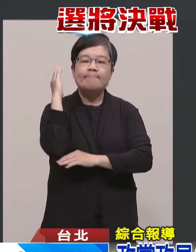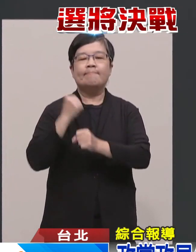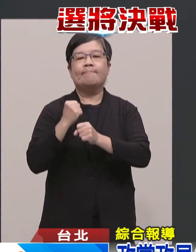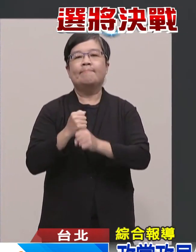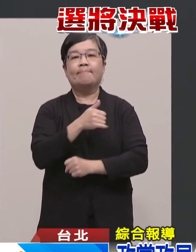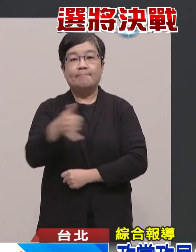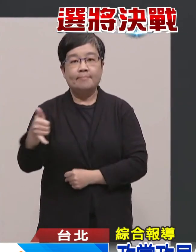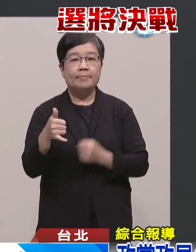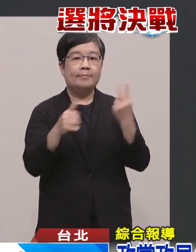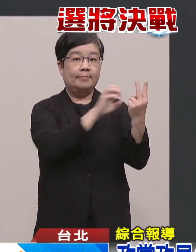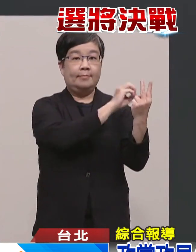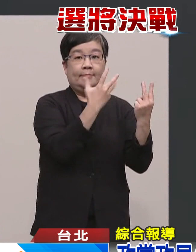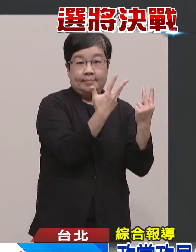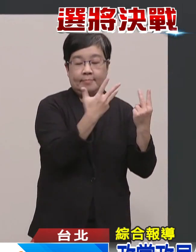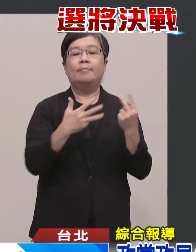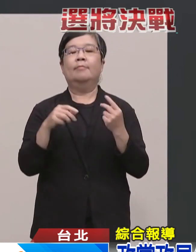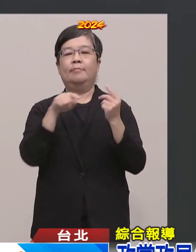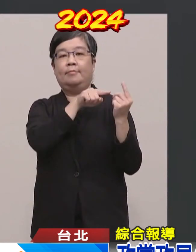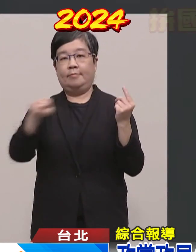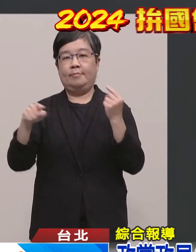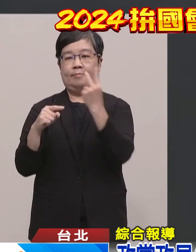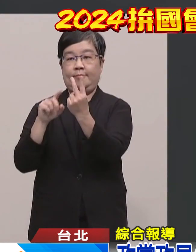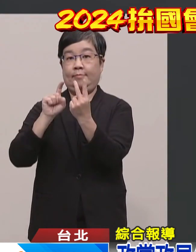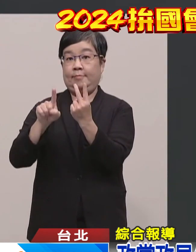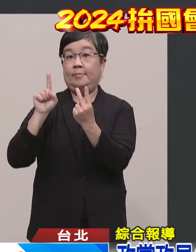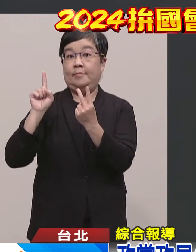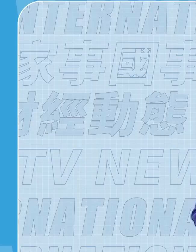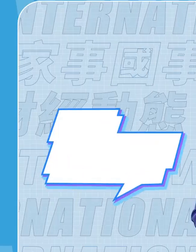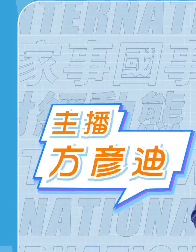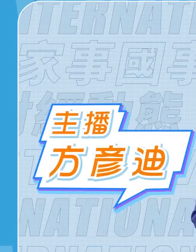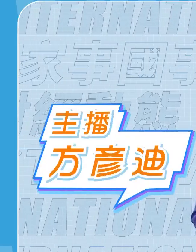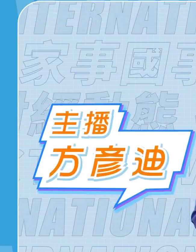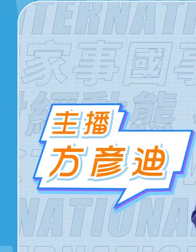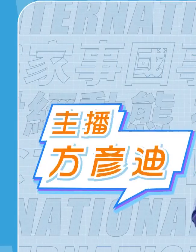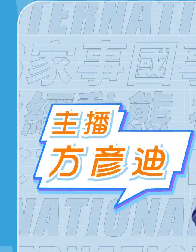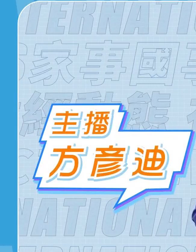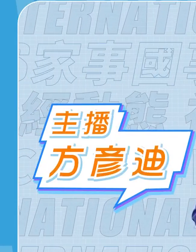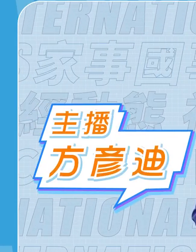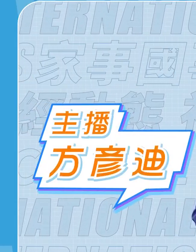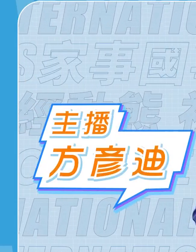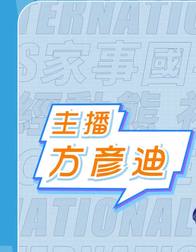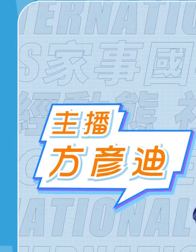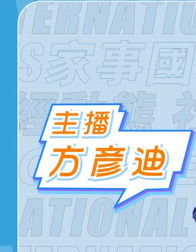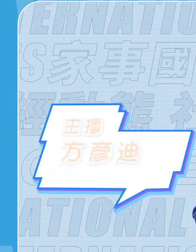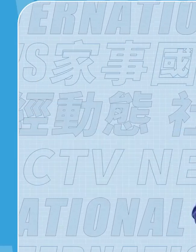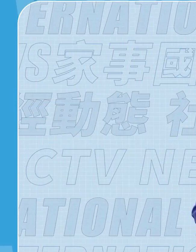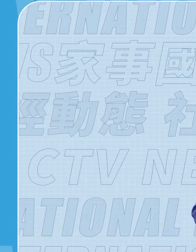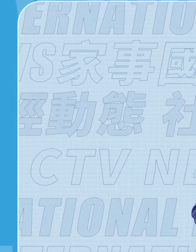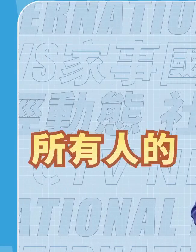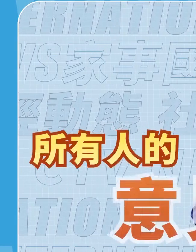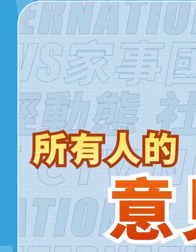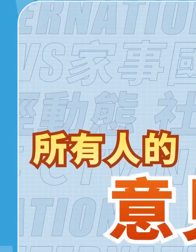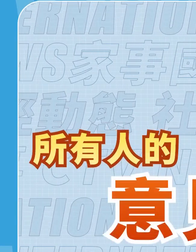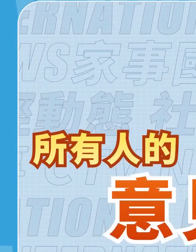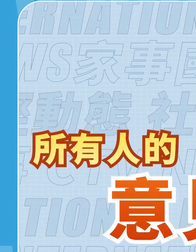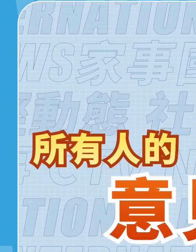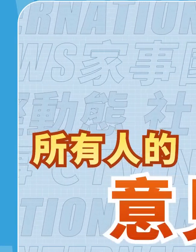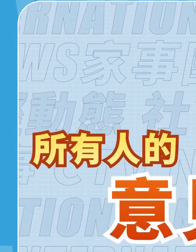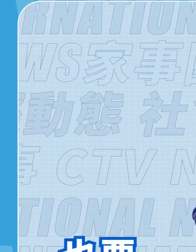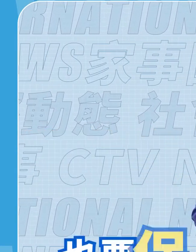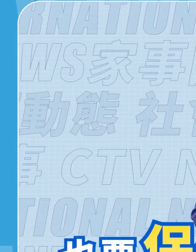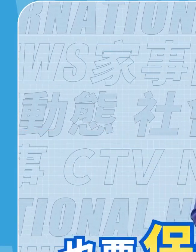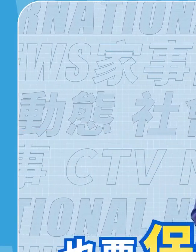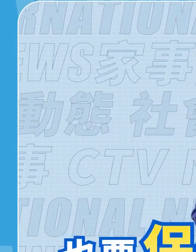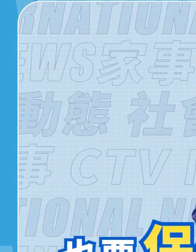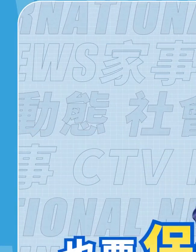并递交澄清书，期盼改善。记者台北综合报道。 我是方彦迪，主播工作让我学习倾听所有人的意